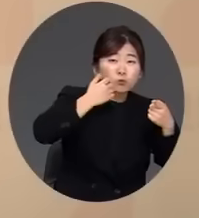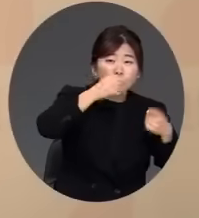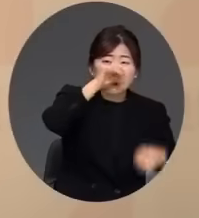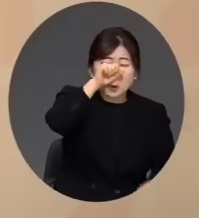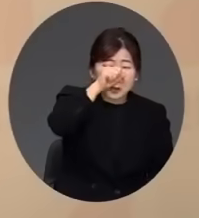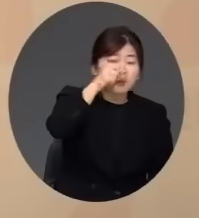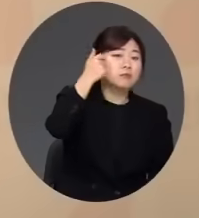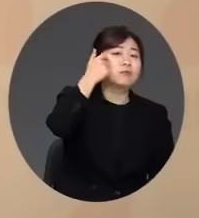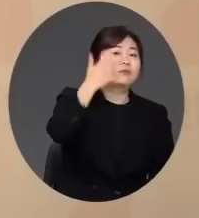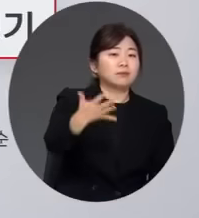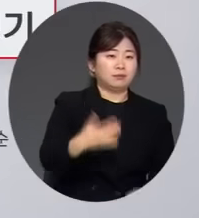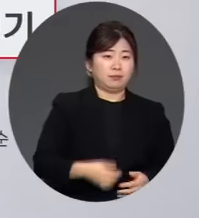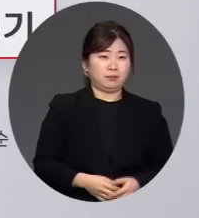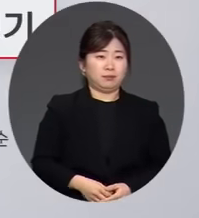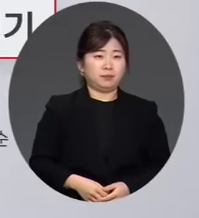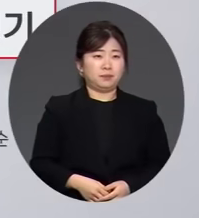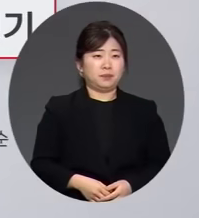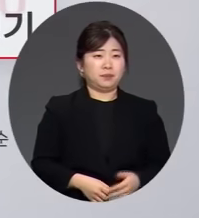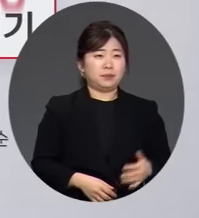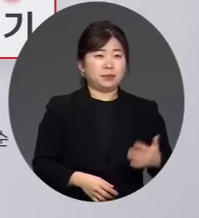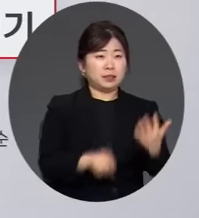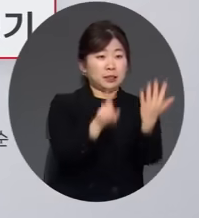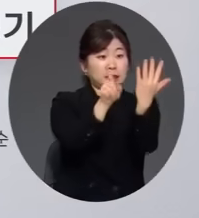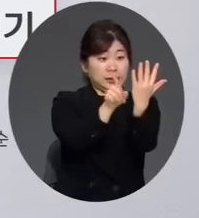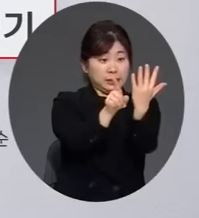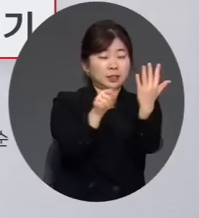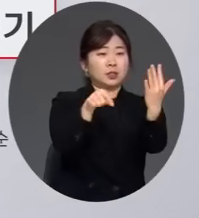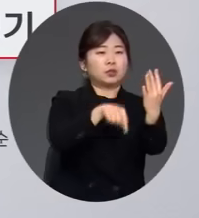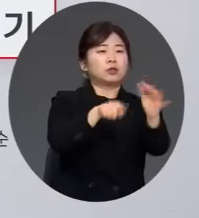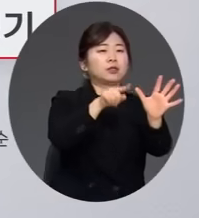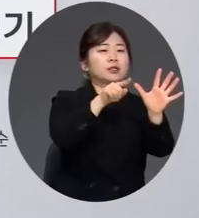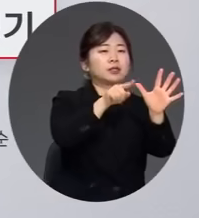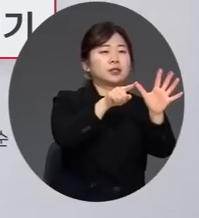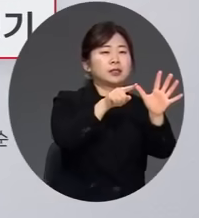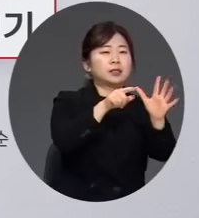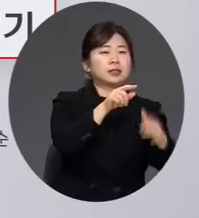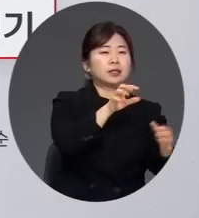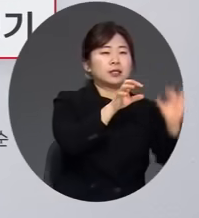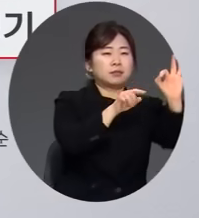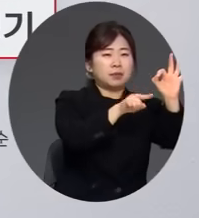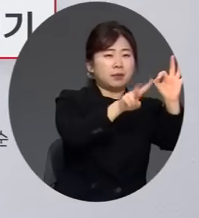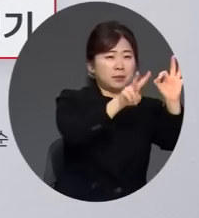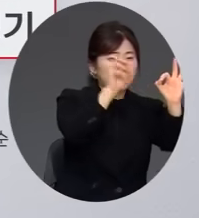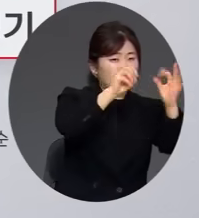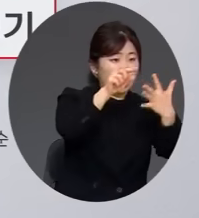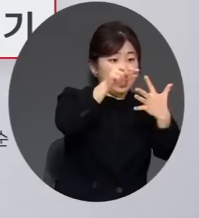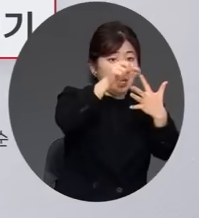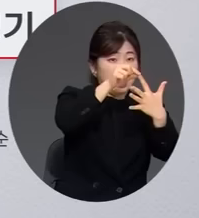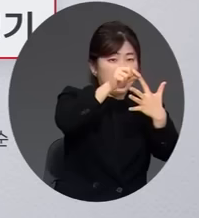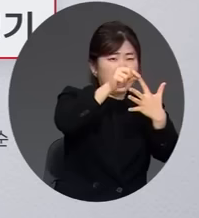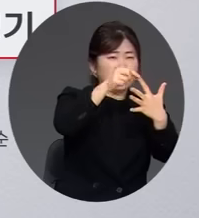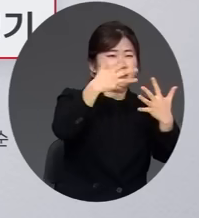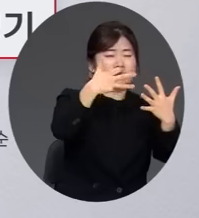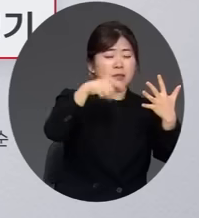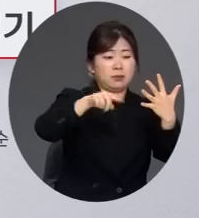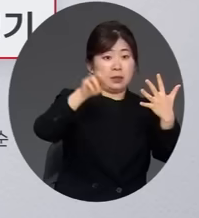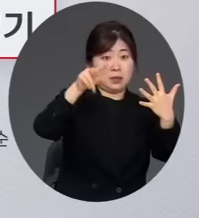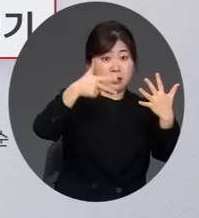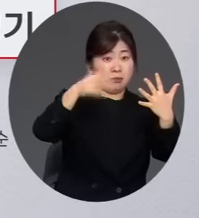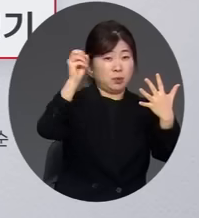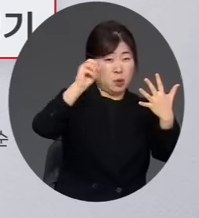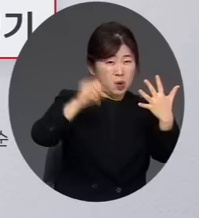적합한지도 물었습니다 김상민 전 서울중앙지검 부장 검사 10.2% 김영선 현국회의원